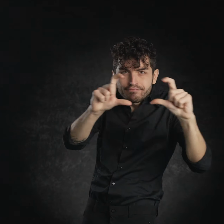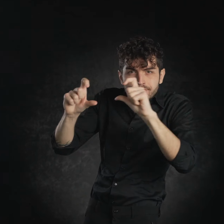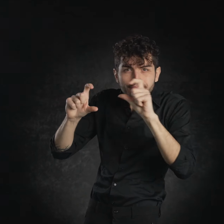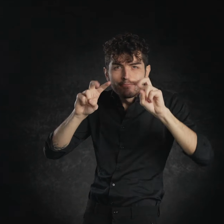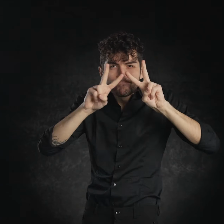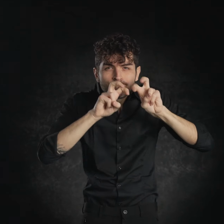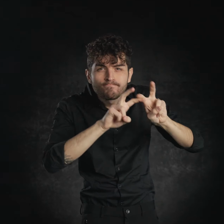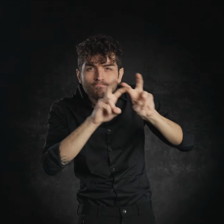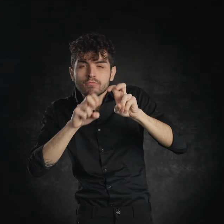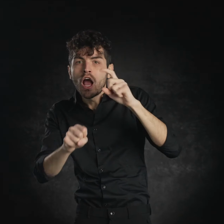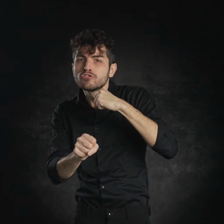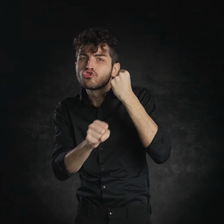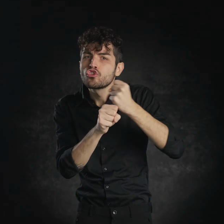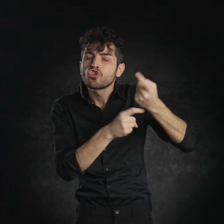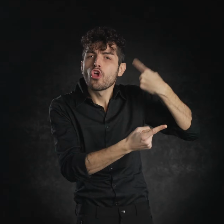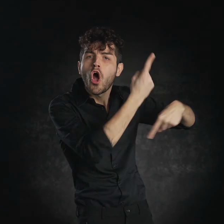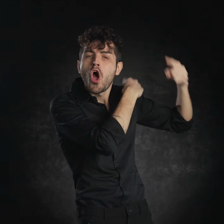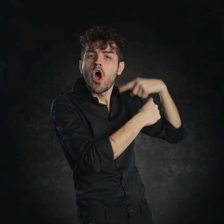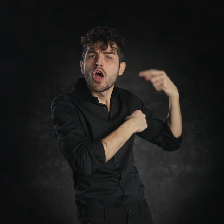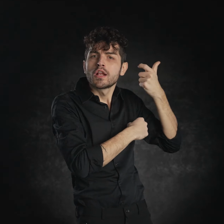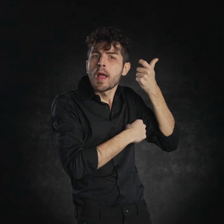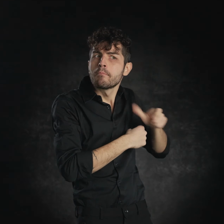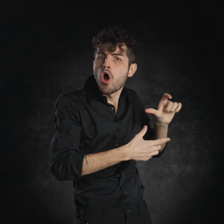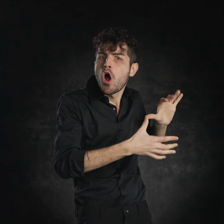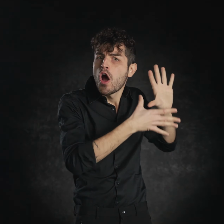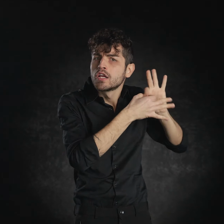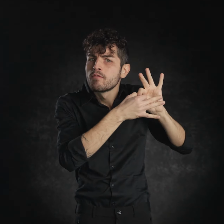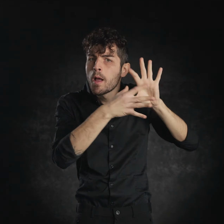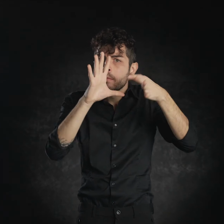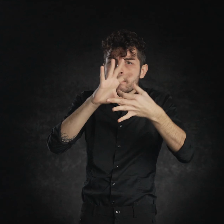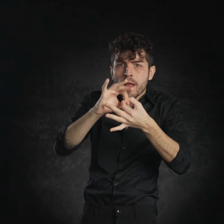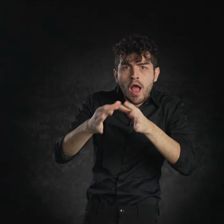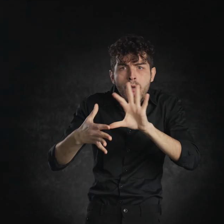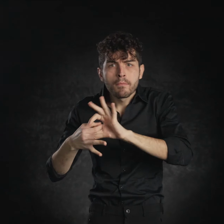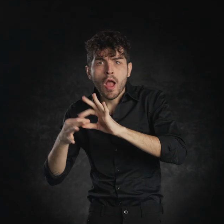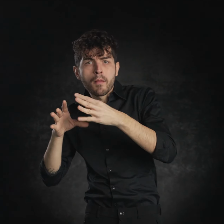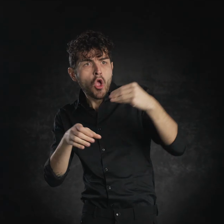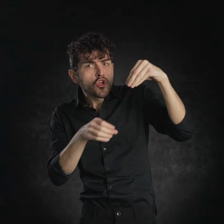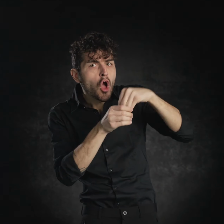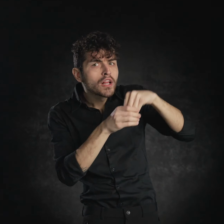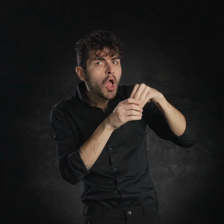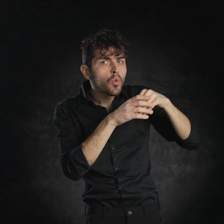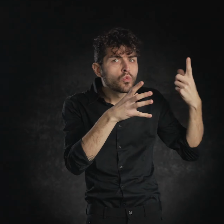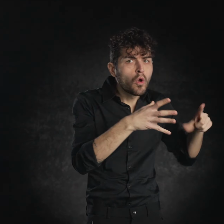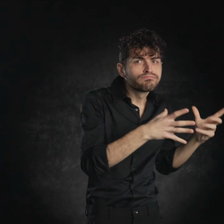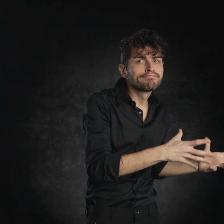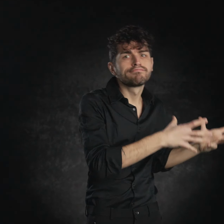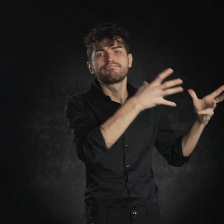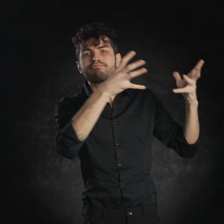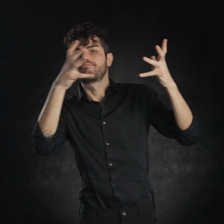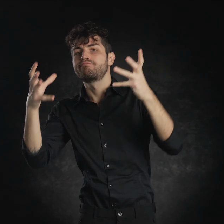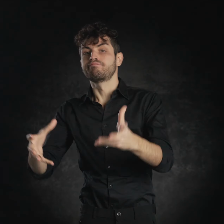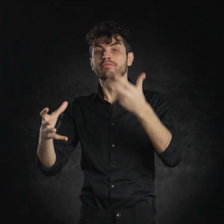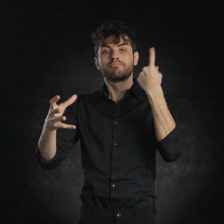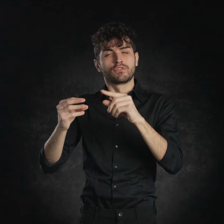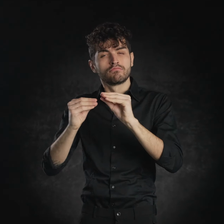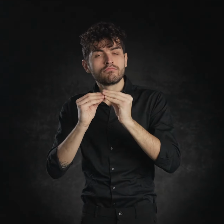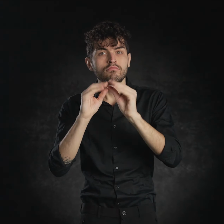il nostro archivio storico siamo riusciti a costruire la contestualizzazione archeologica e quindi siamo riusciti a costruire Innanzitutto